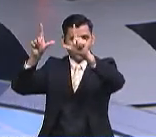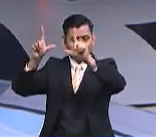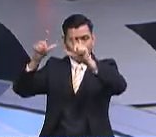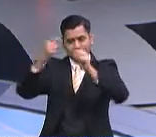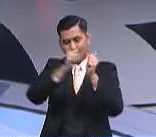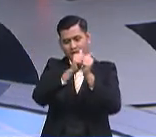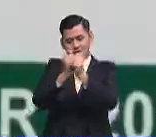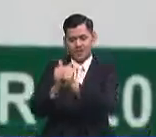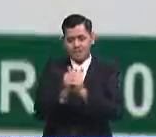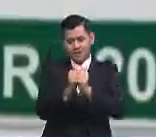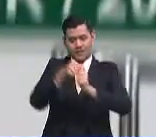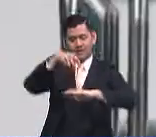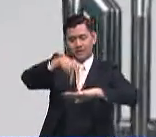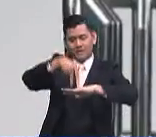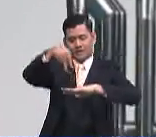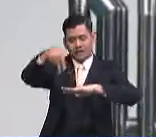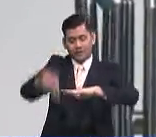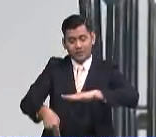negara.